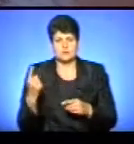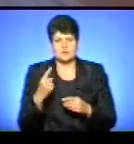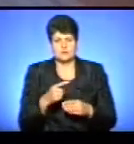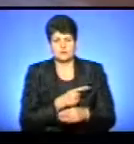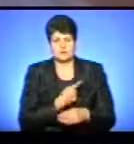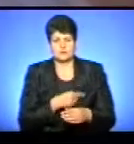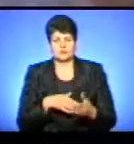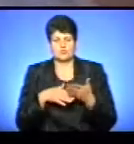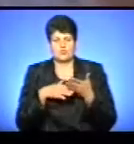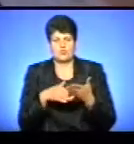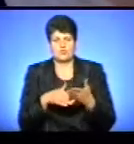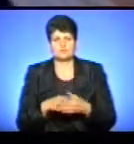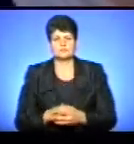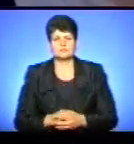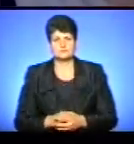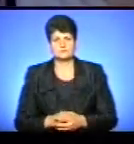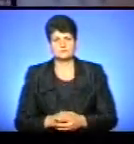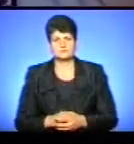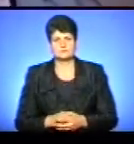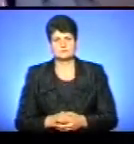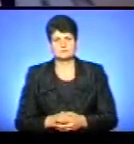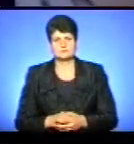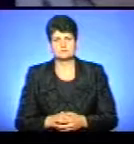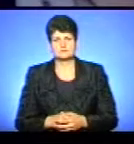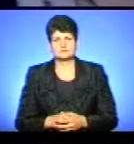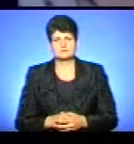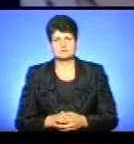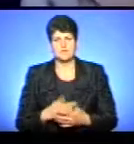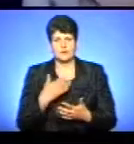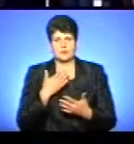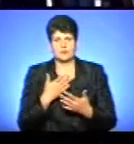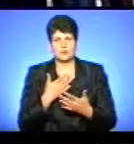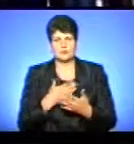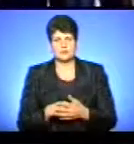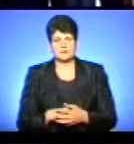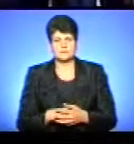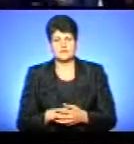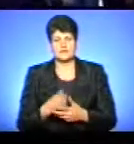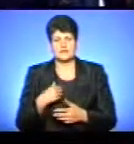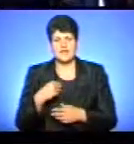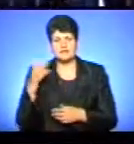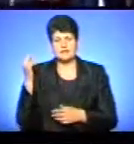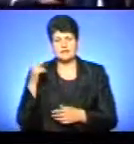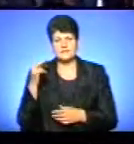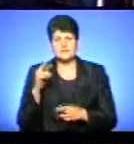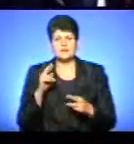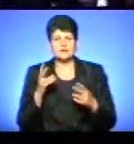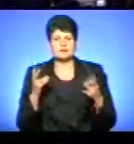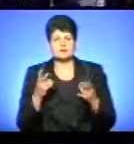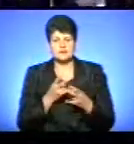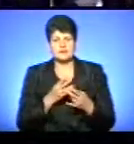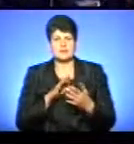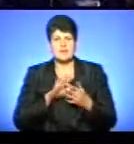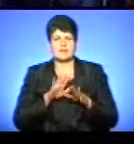допомогу. Дивишся на грудну клітку? Вона рухається. Я навчилась, як треба натискати на